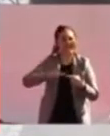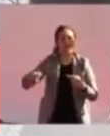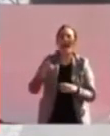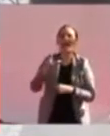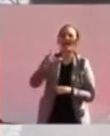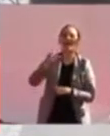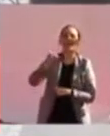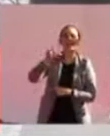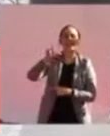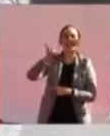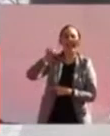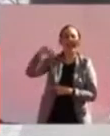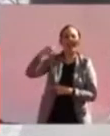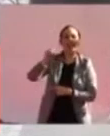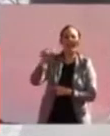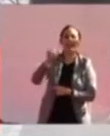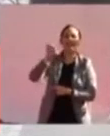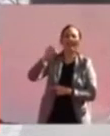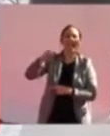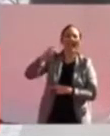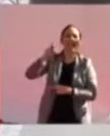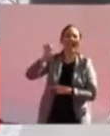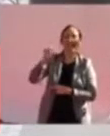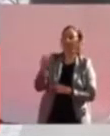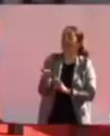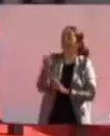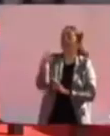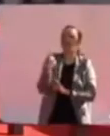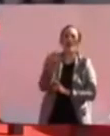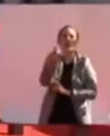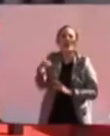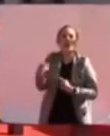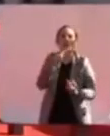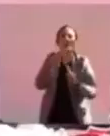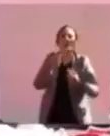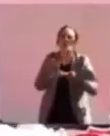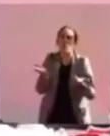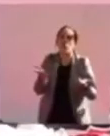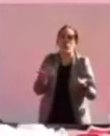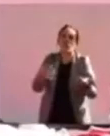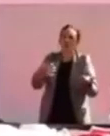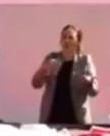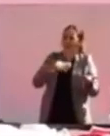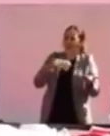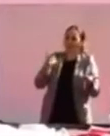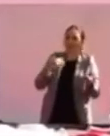con il suo ultimo discorso pubblico grazie anche a lei